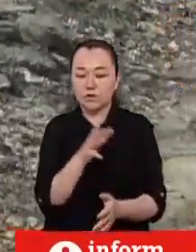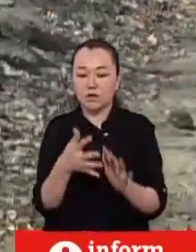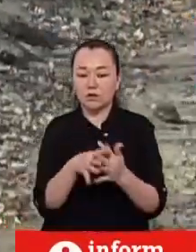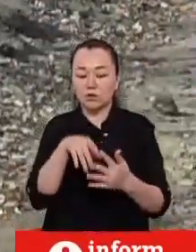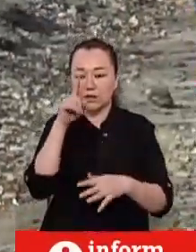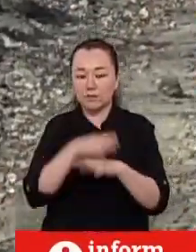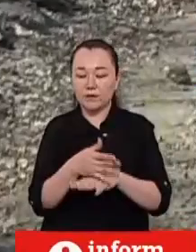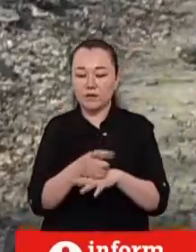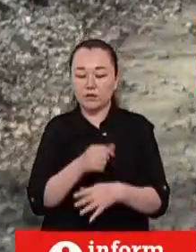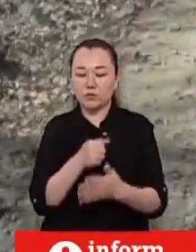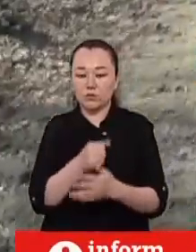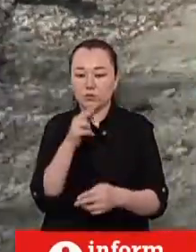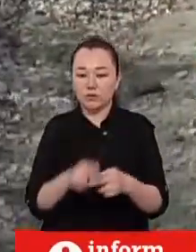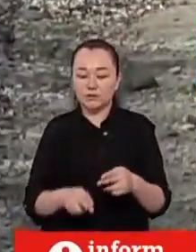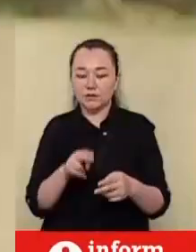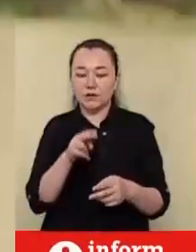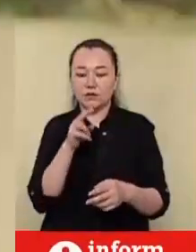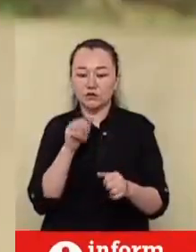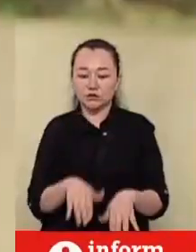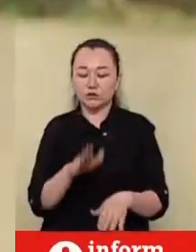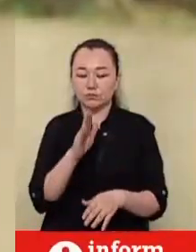бұл мәселені енді жыл соңына дейін шешеміз деп отыр.